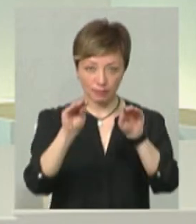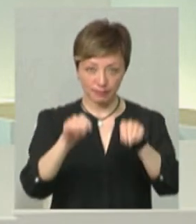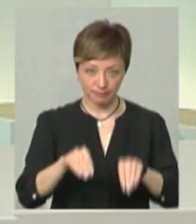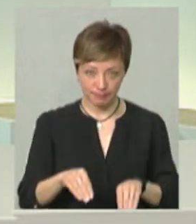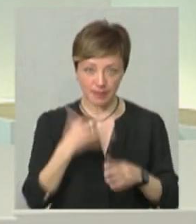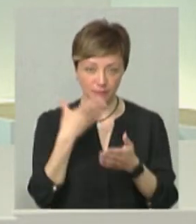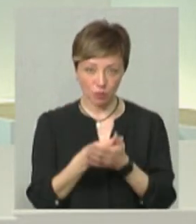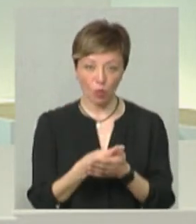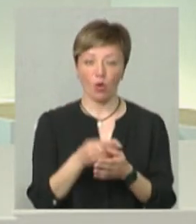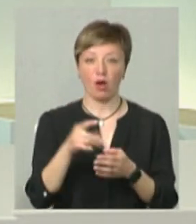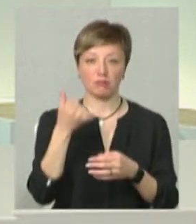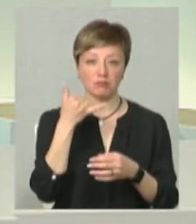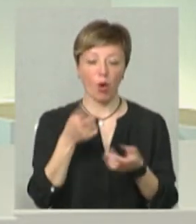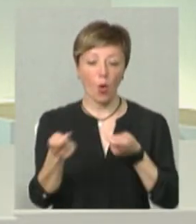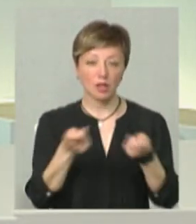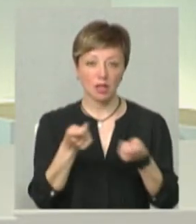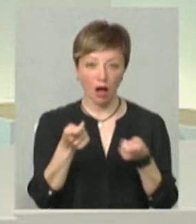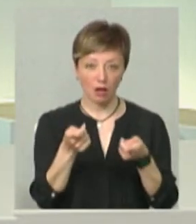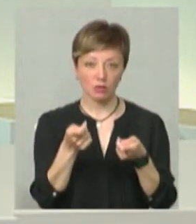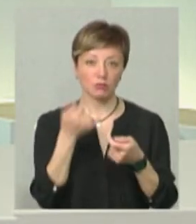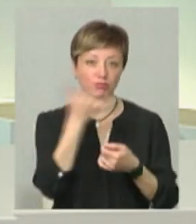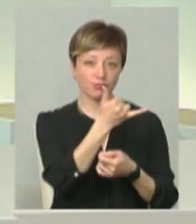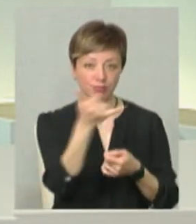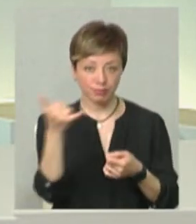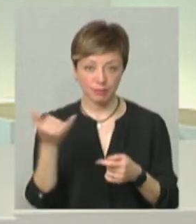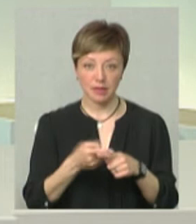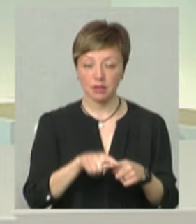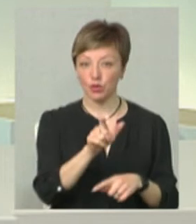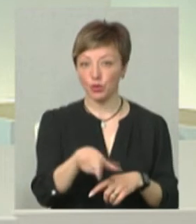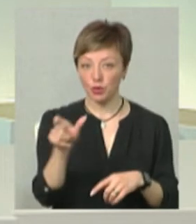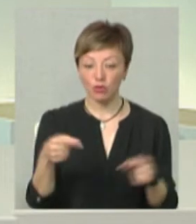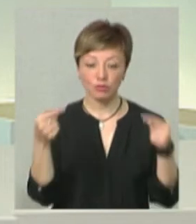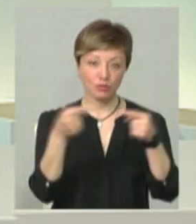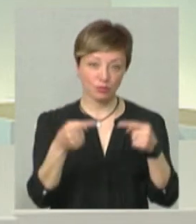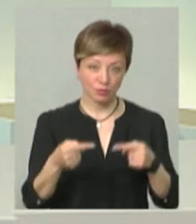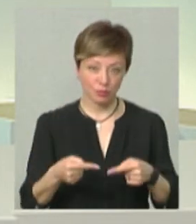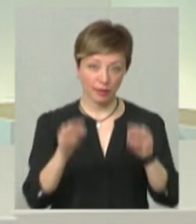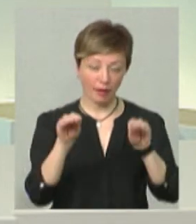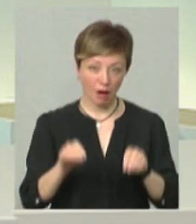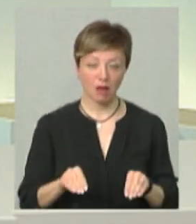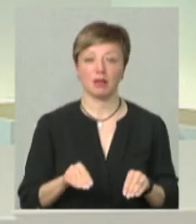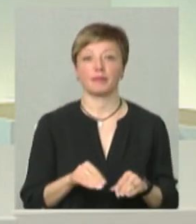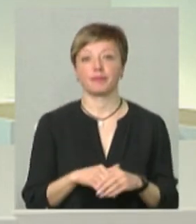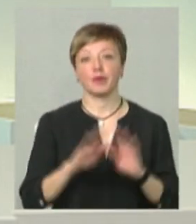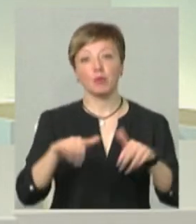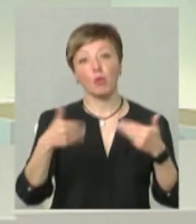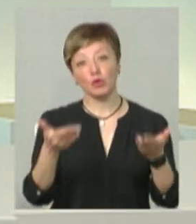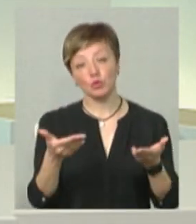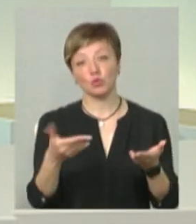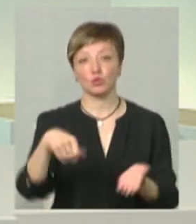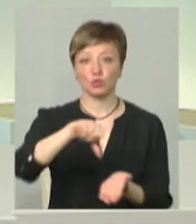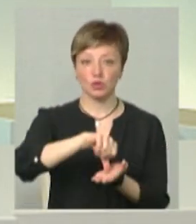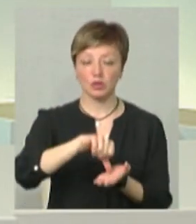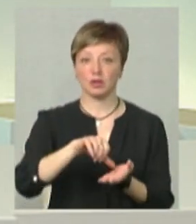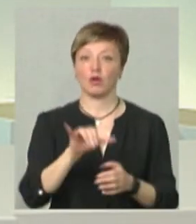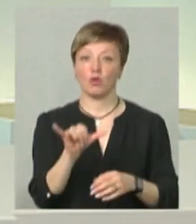Надалі координатори проєкту обдзвонюють цих людей, уточнюють ті чи інші дані, пропонують взяти участь